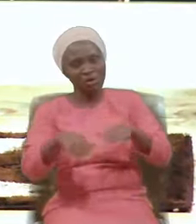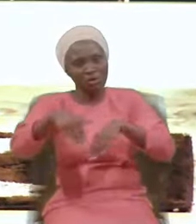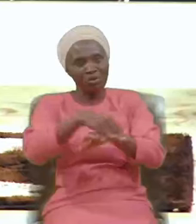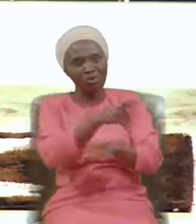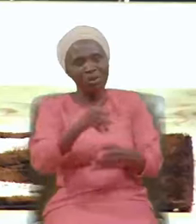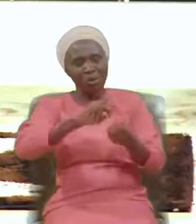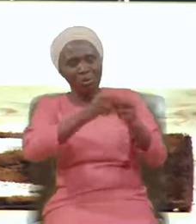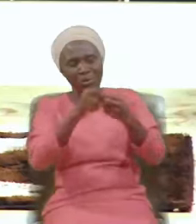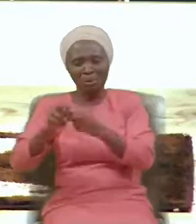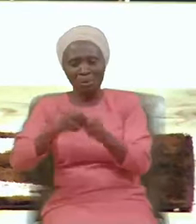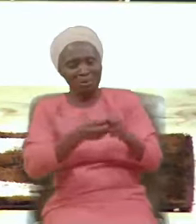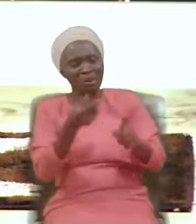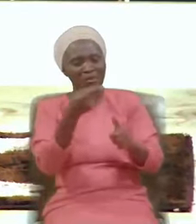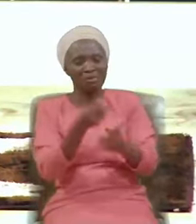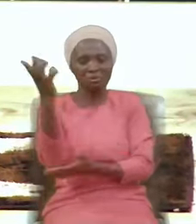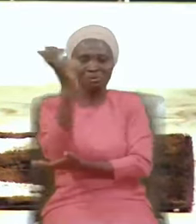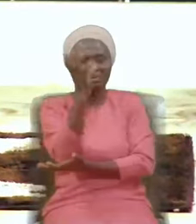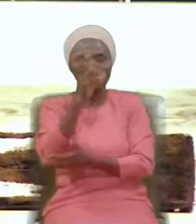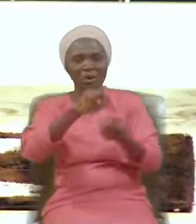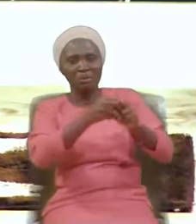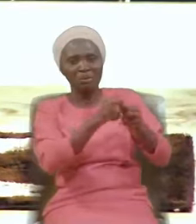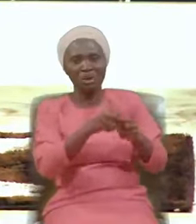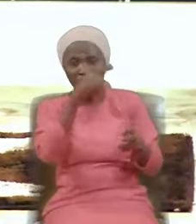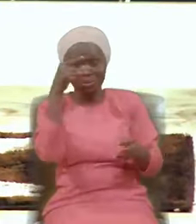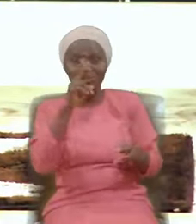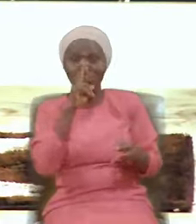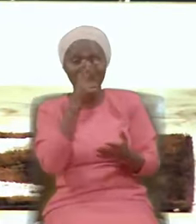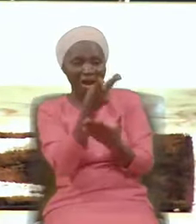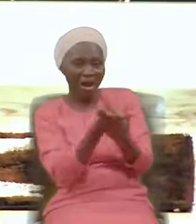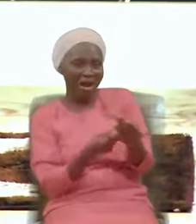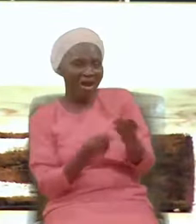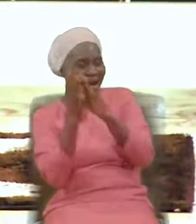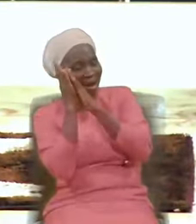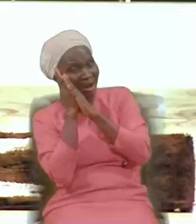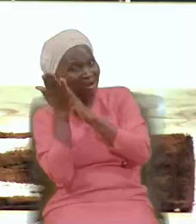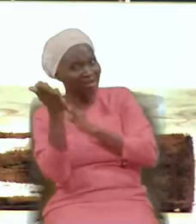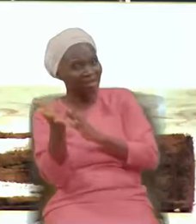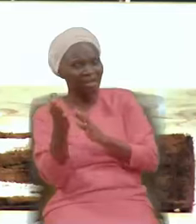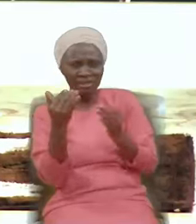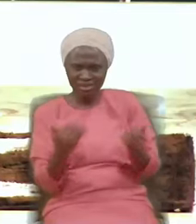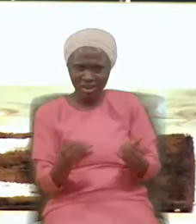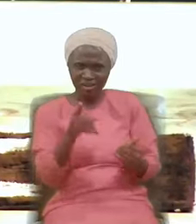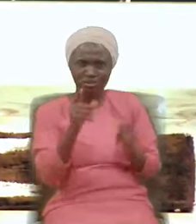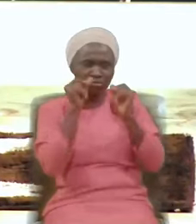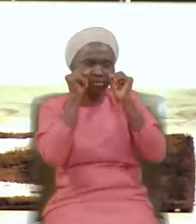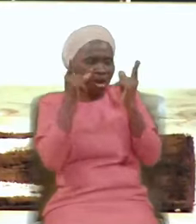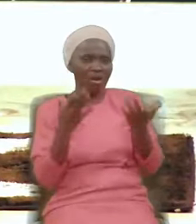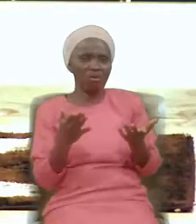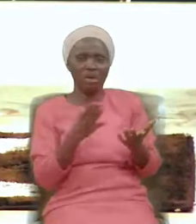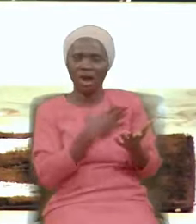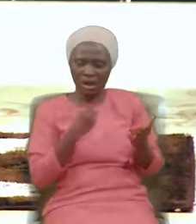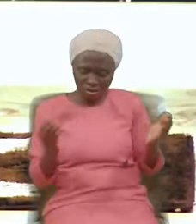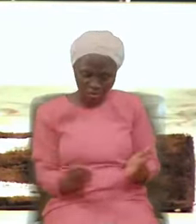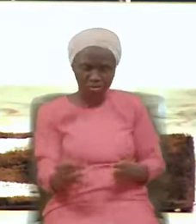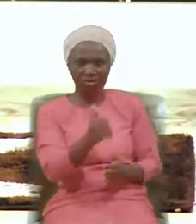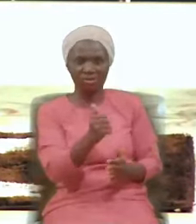Les problèmes des forêts, les problèmes marchent sur vous. Secoue ta poussière, lève-toi,